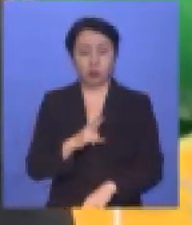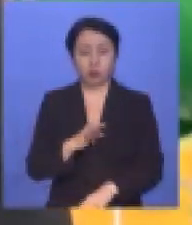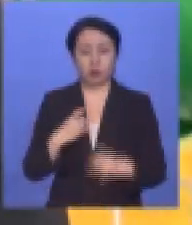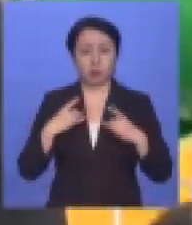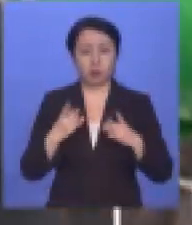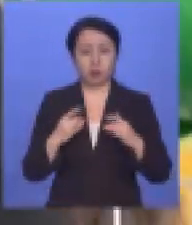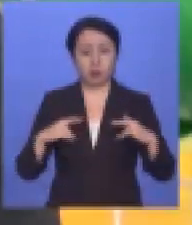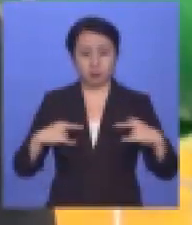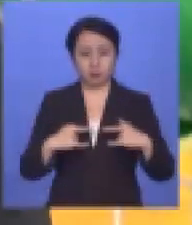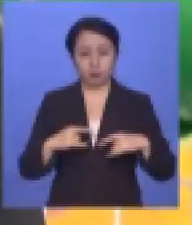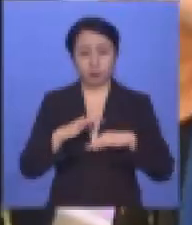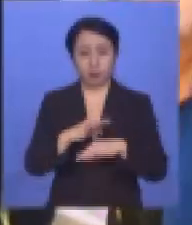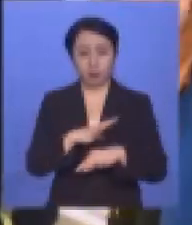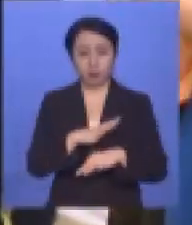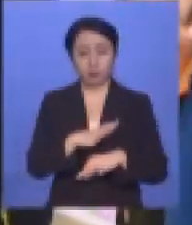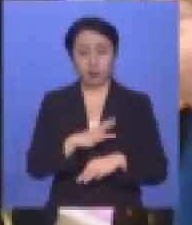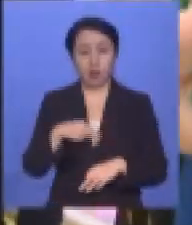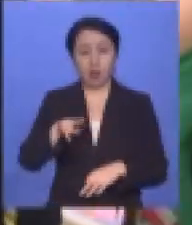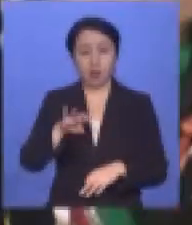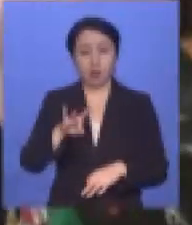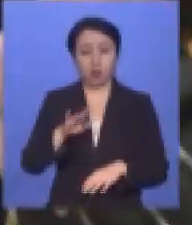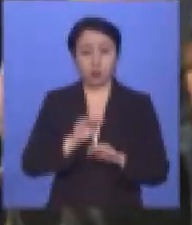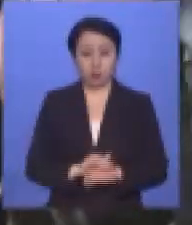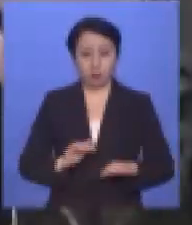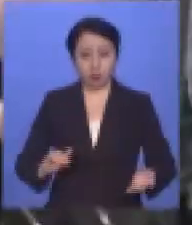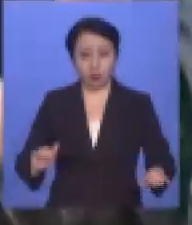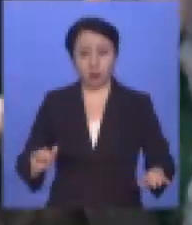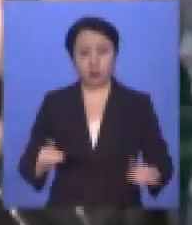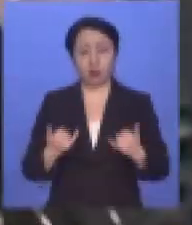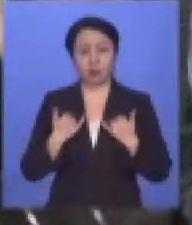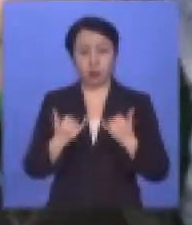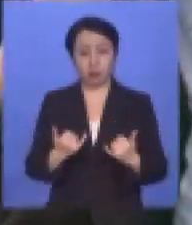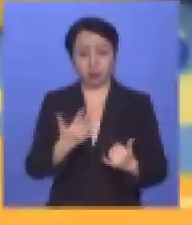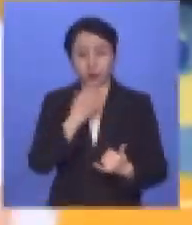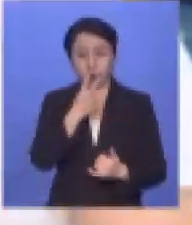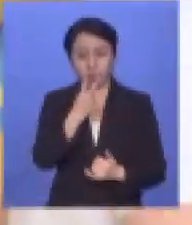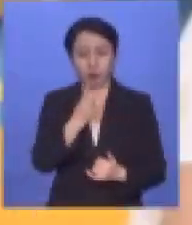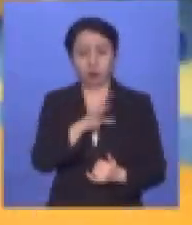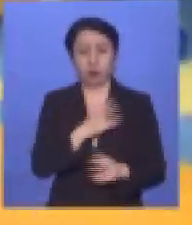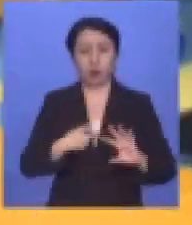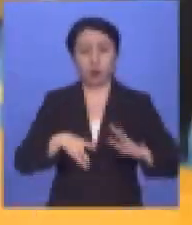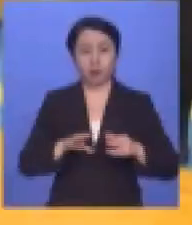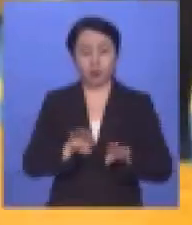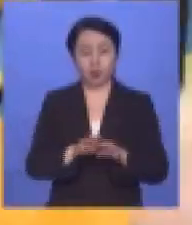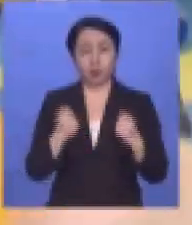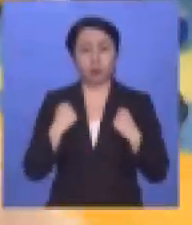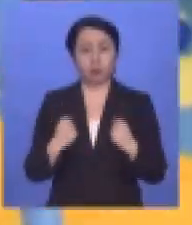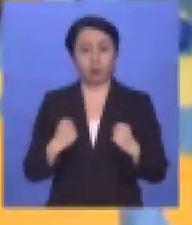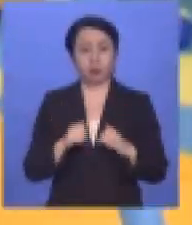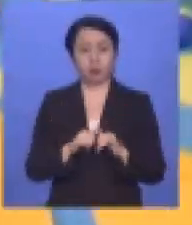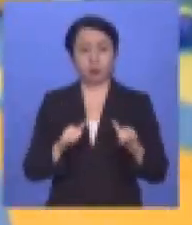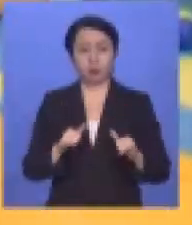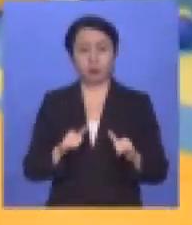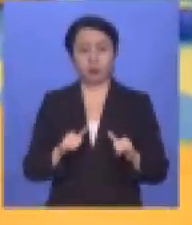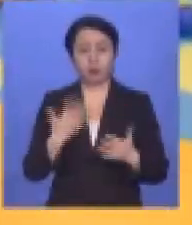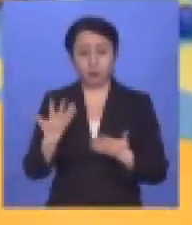мерекелік дастарханда жалғасын табады. Даун синдромы бар балалар шығармашылық ортада өз әлеуетін көрсете алады. Сондай-ақ олардың спортпен шұғылданып,